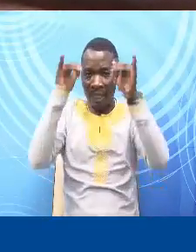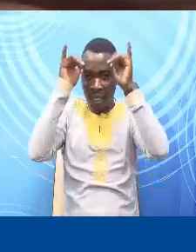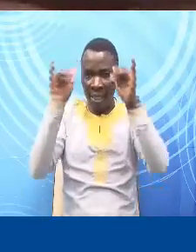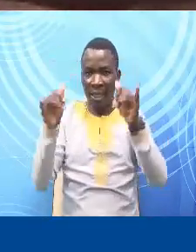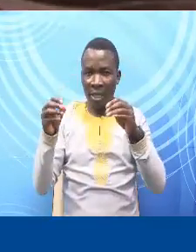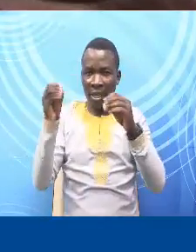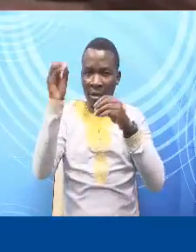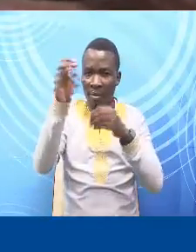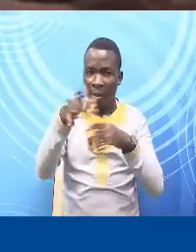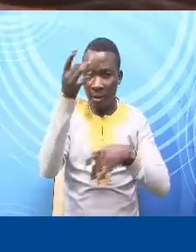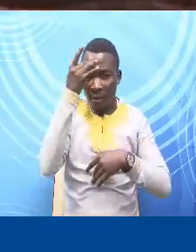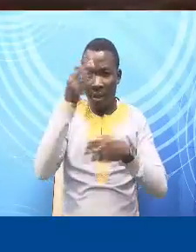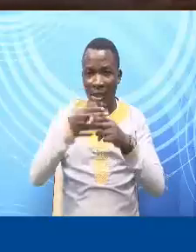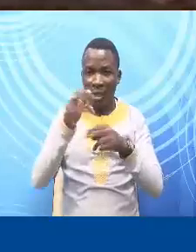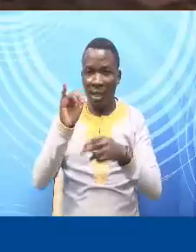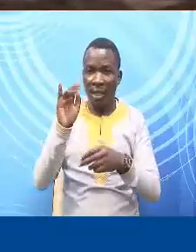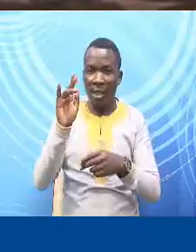tumare kubonera iki cyogero